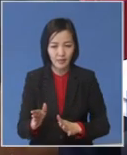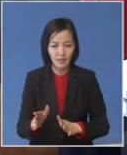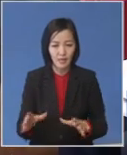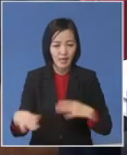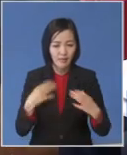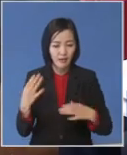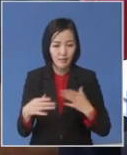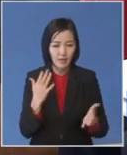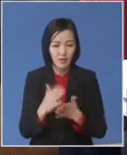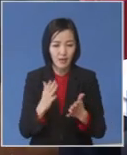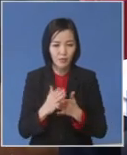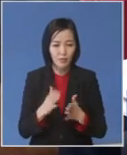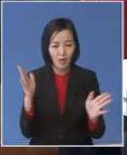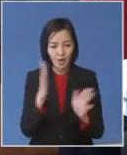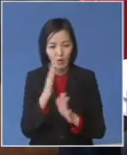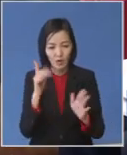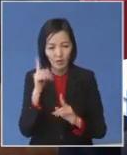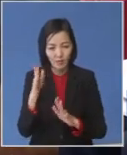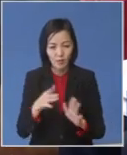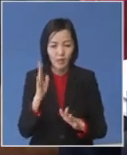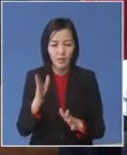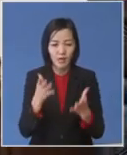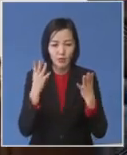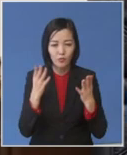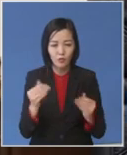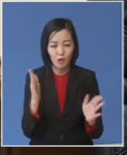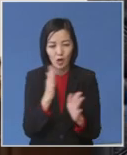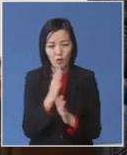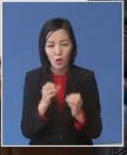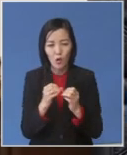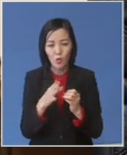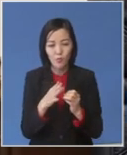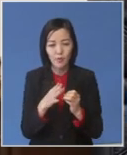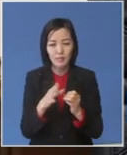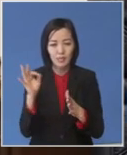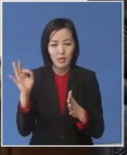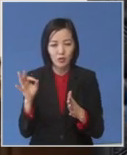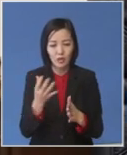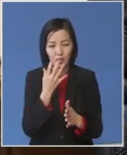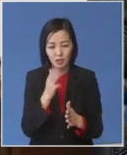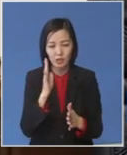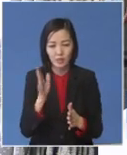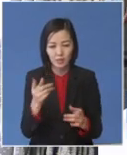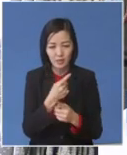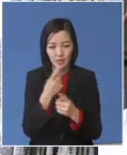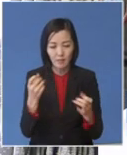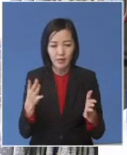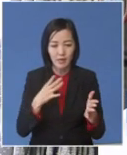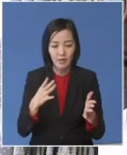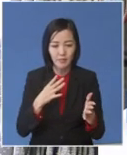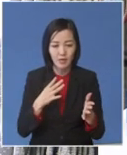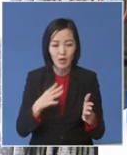дабыл қағуда. Қазгидромет аймақта алдағы күндері ауа райы 15 градусқа дейін жылынатындығын хабарлапты. Ол